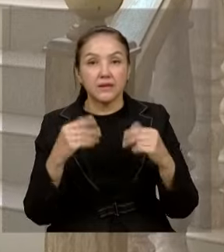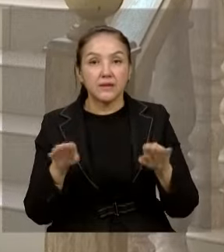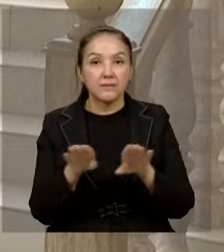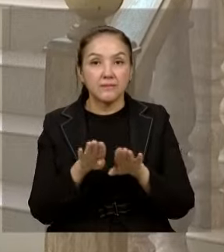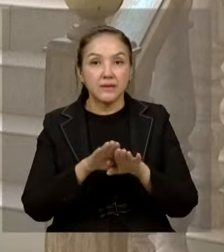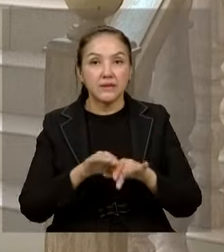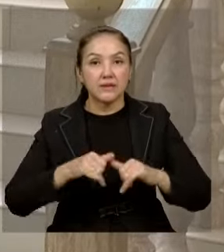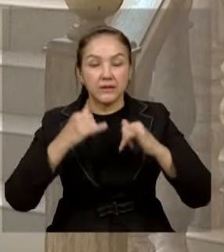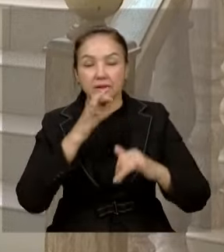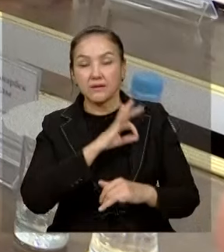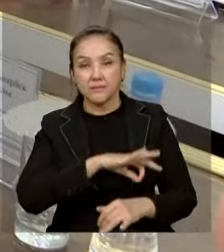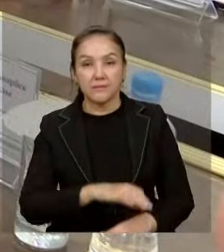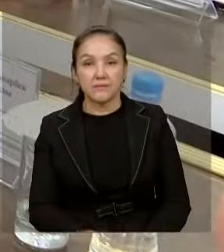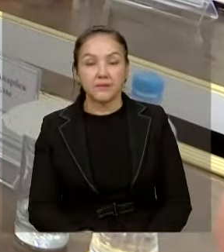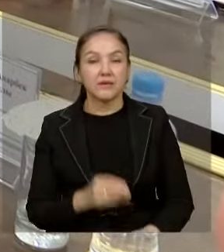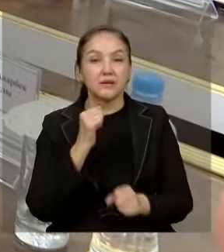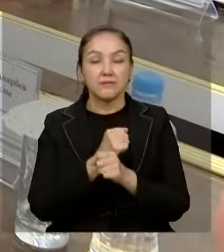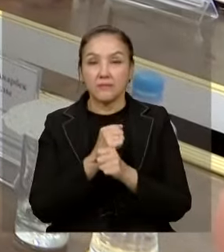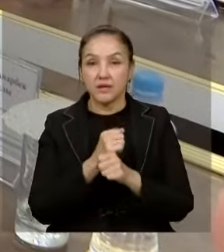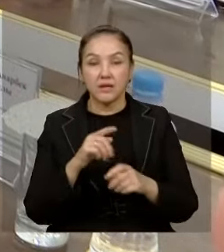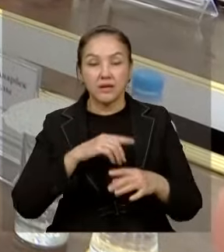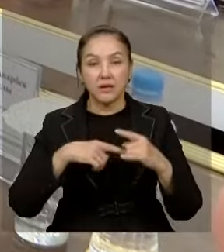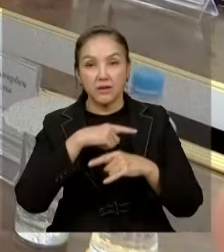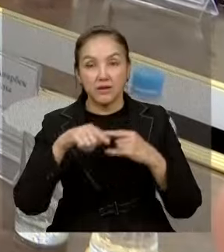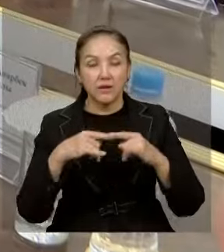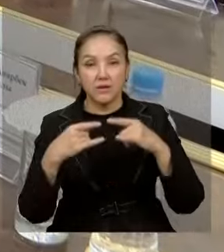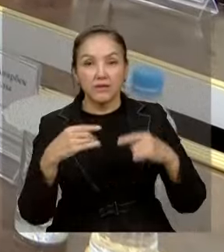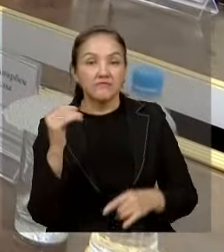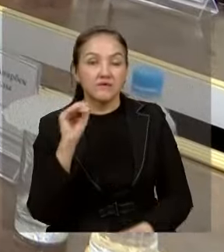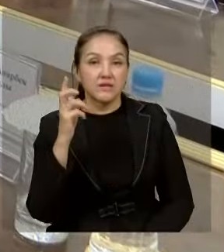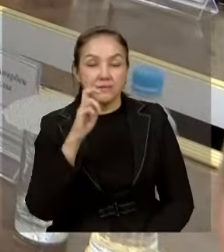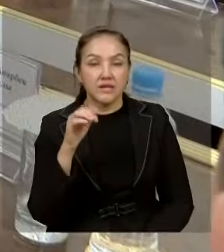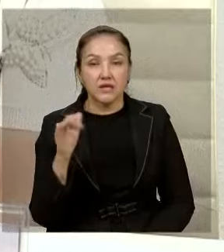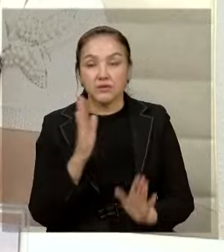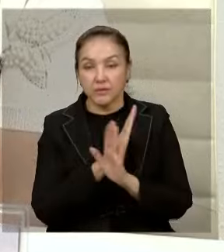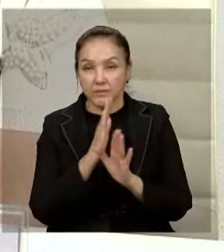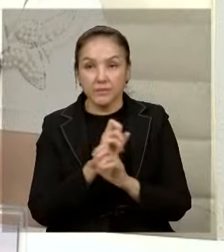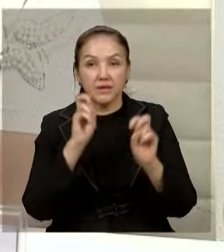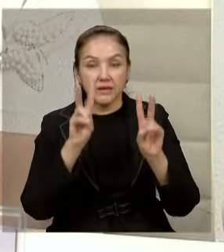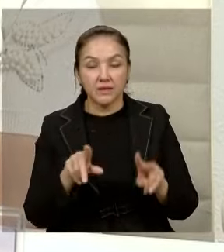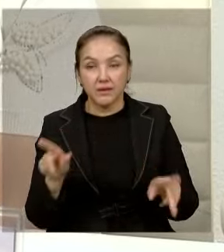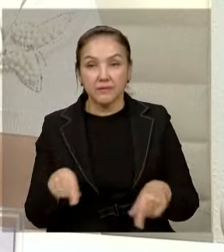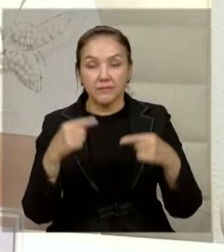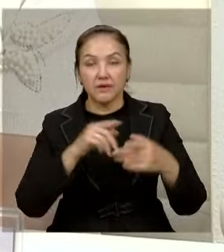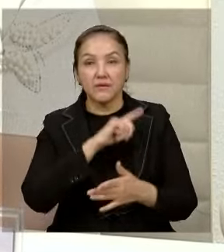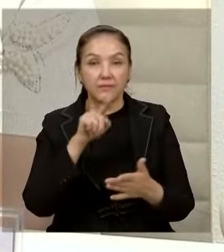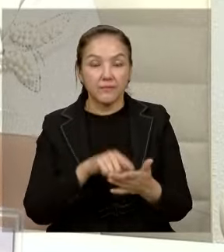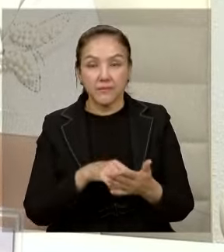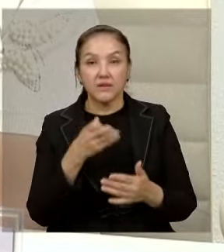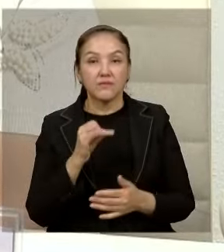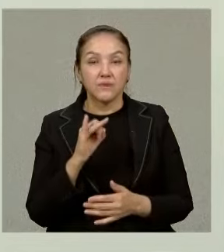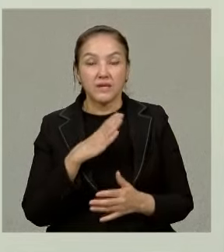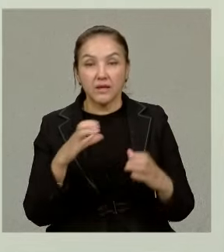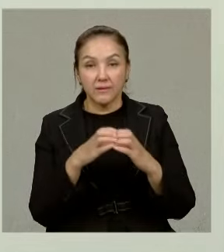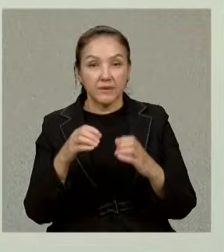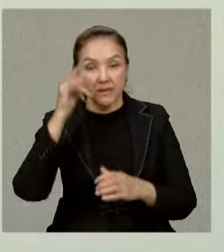технологии широко используются в работе круглого стола приняли участие физики биологи и экологи специалисты поднимали вопросы состояния энергетического